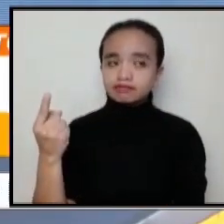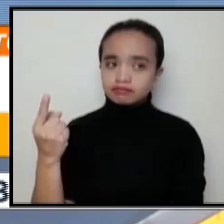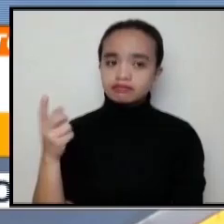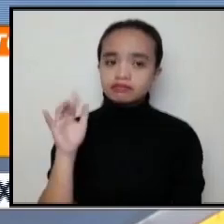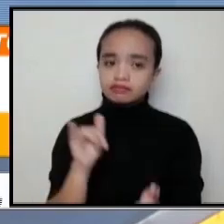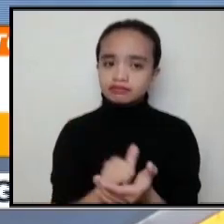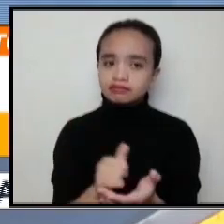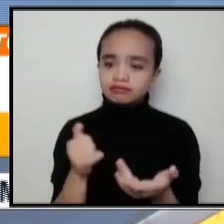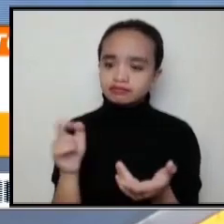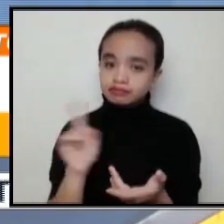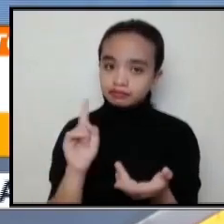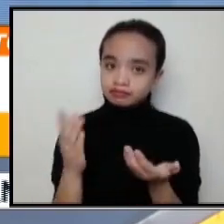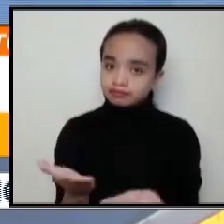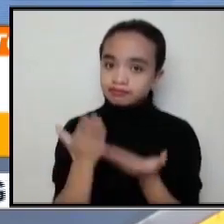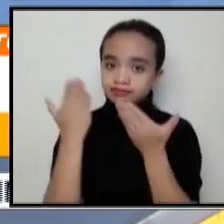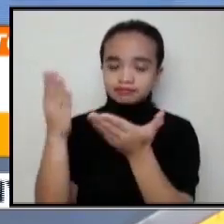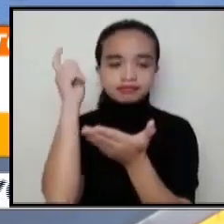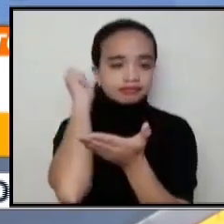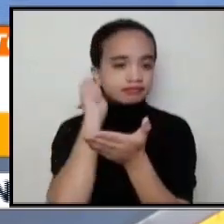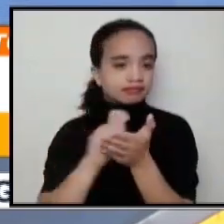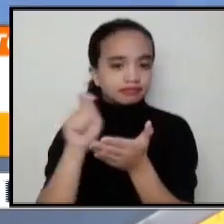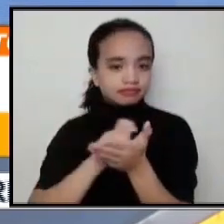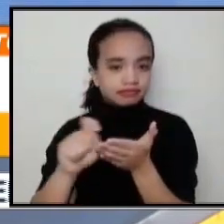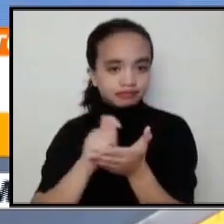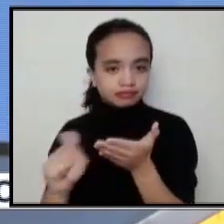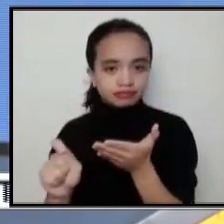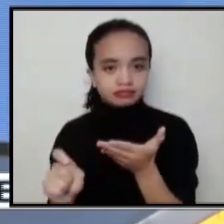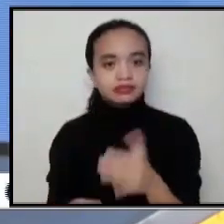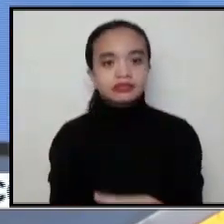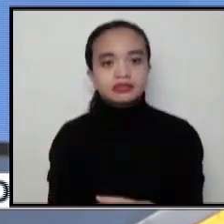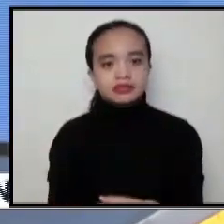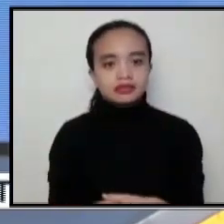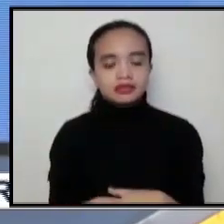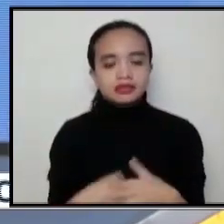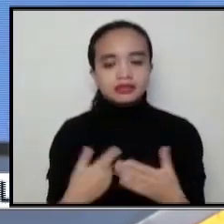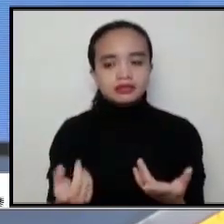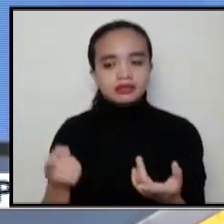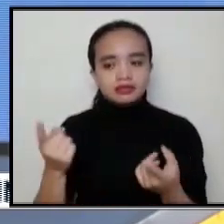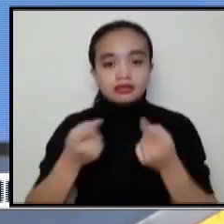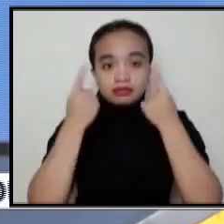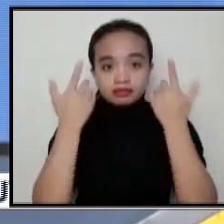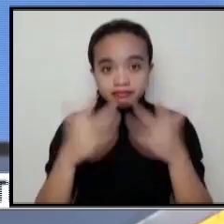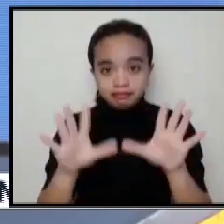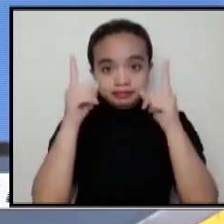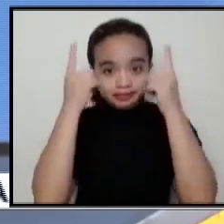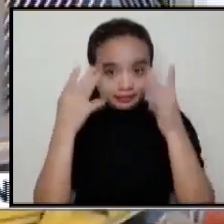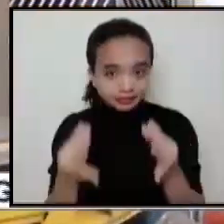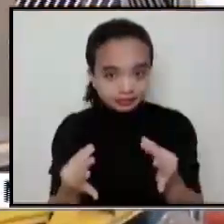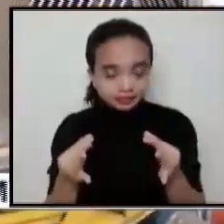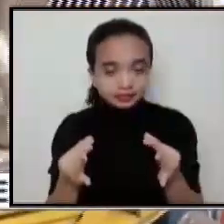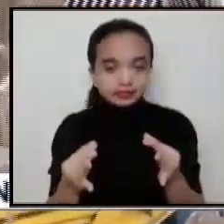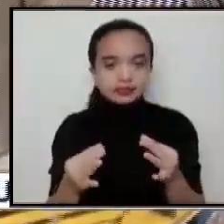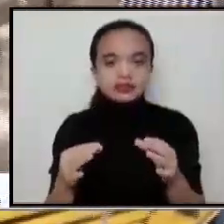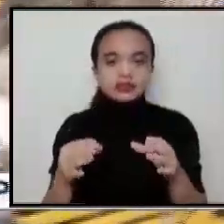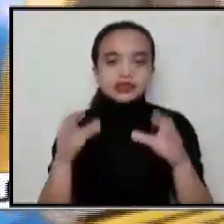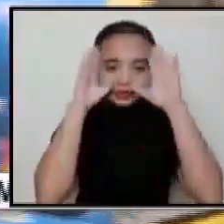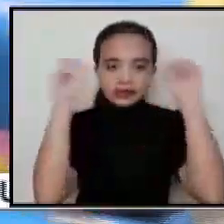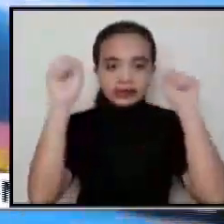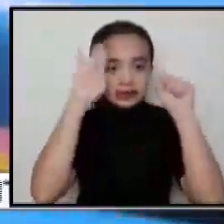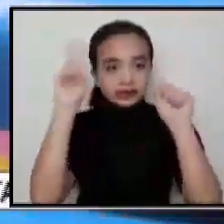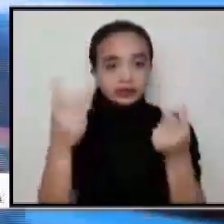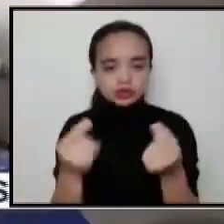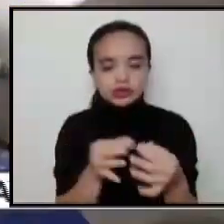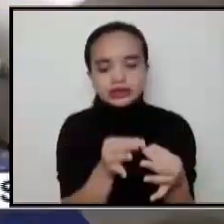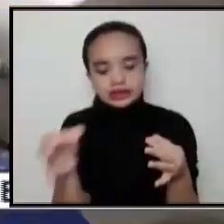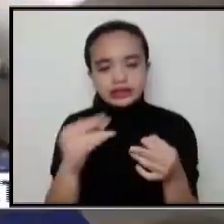ng ating sekretary sa Pangulo at nag-decision nga ang ating Pangulo na magbigay pa ng 3 buwan. No? Alam mo